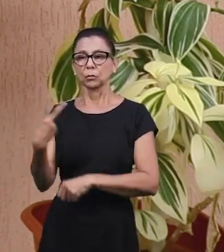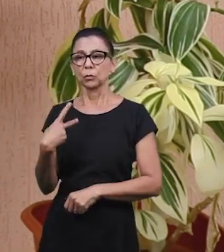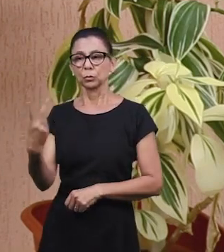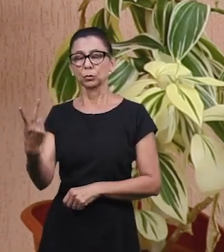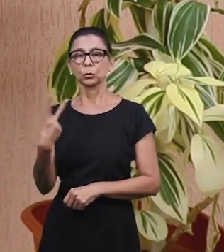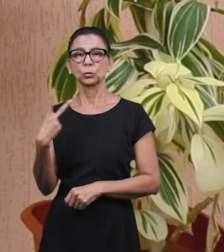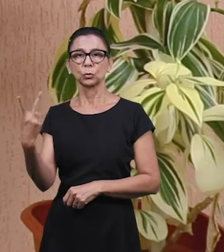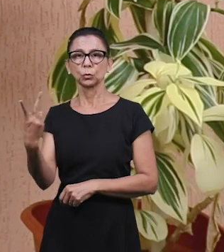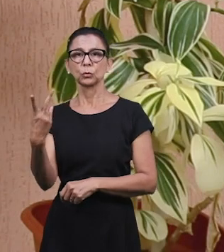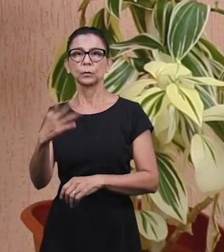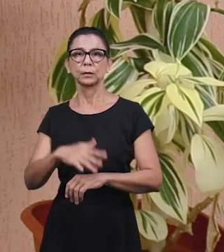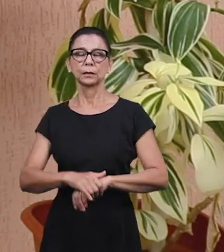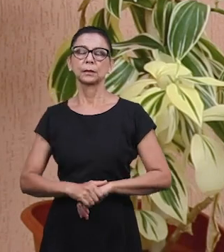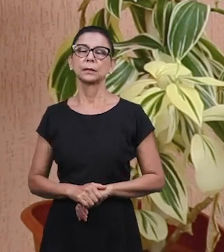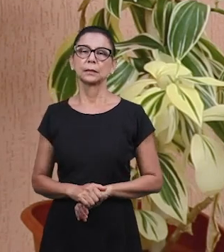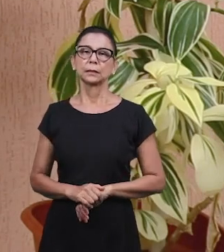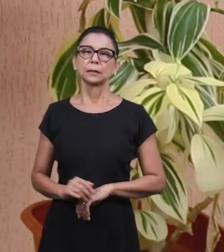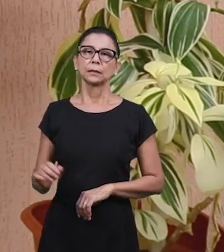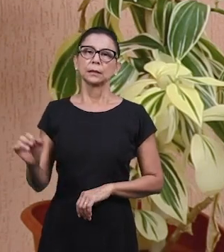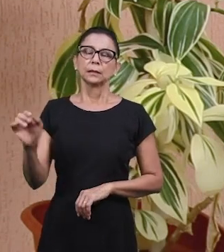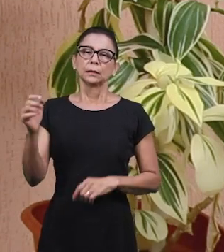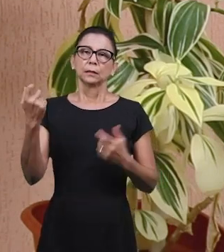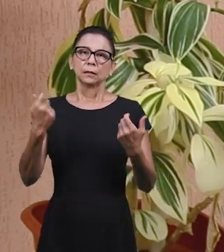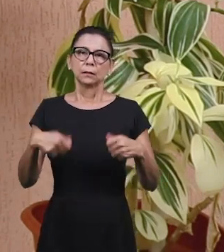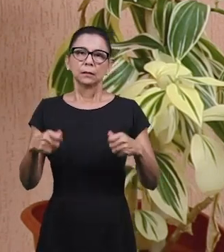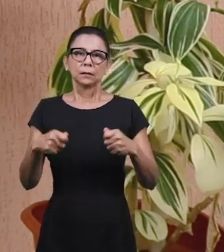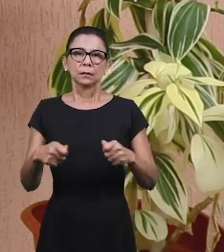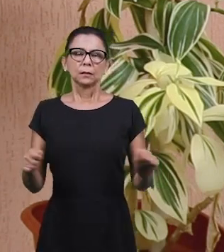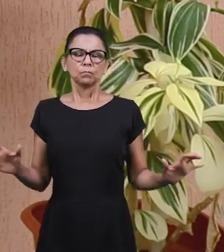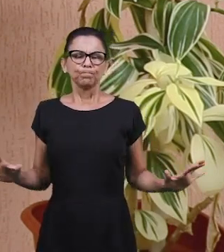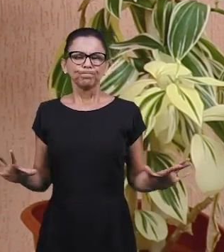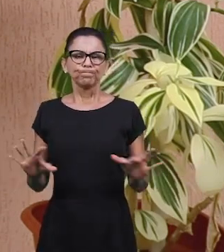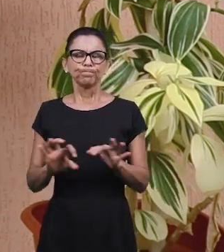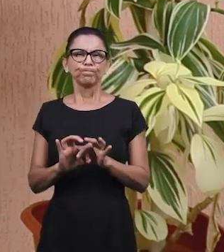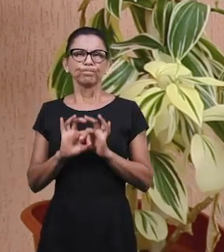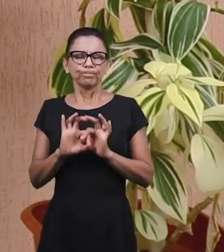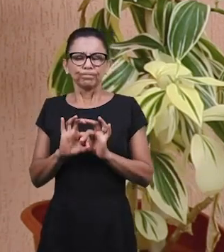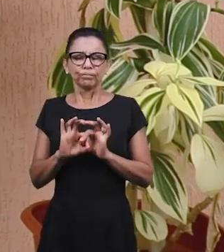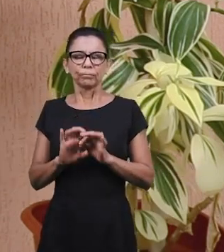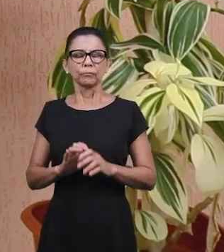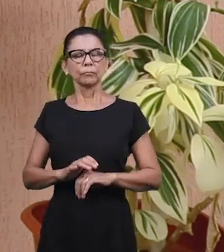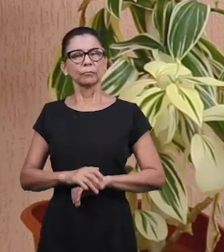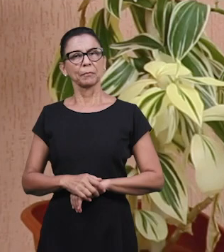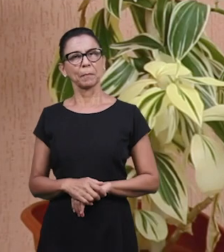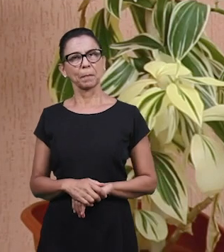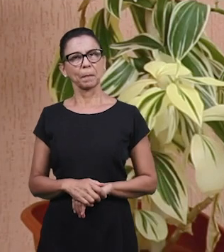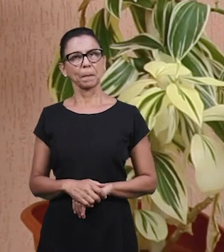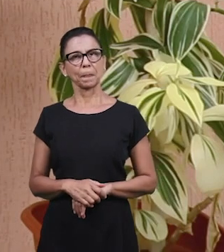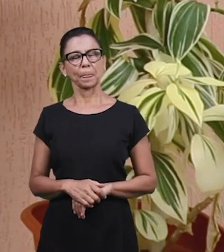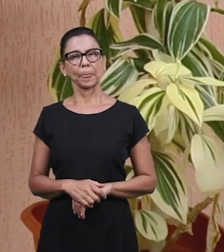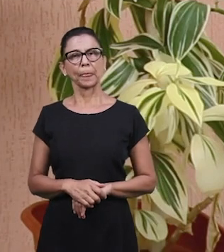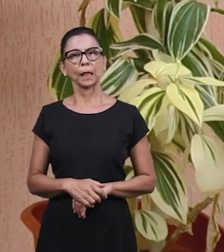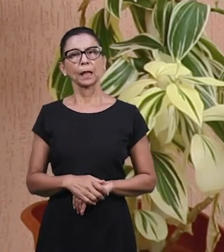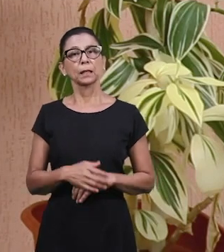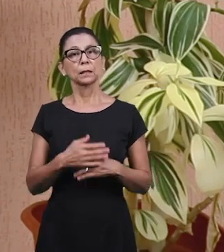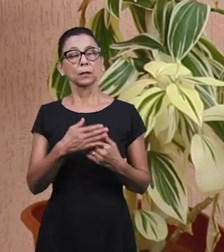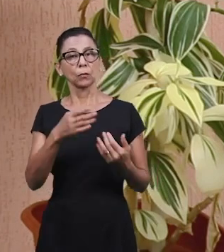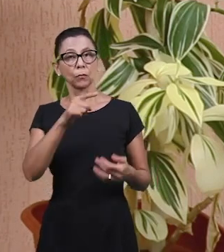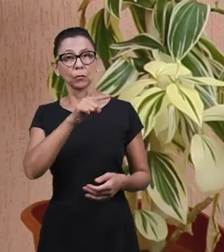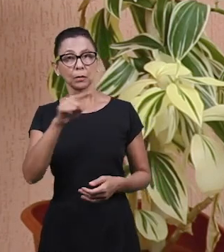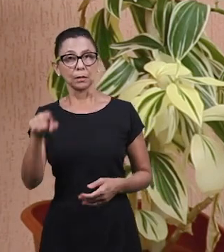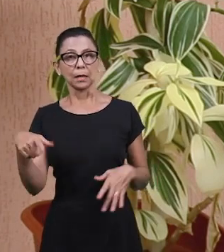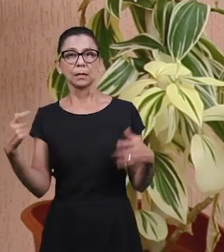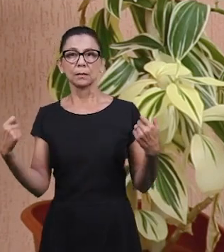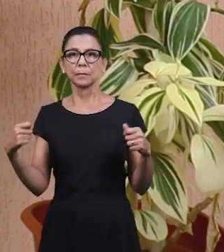une information, moi et elle, on doit être dans la même activité. Et c'est pour cela que vous devez avoir